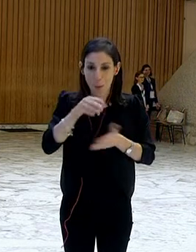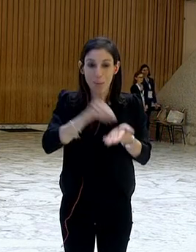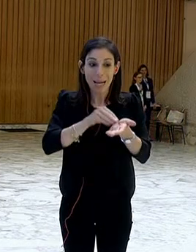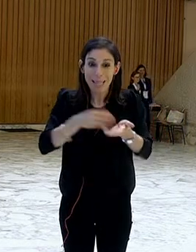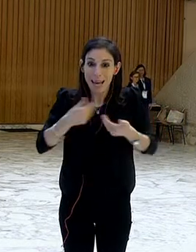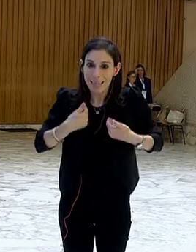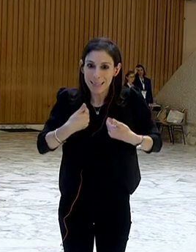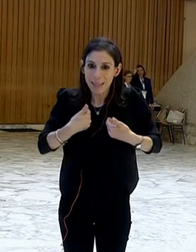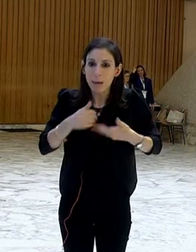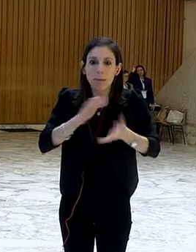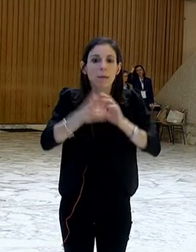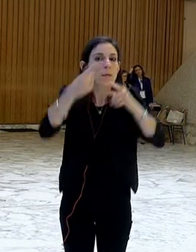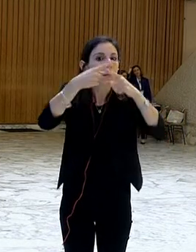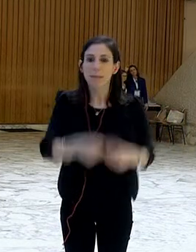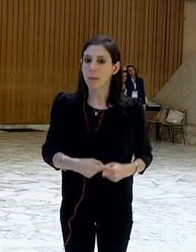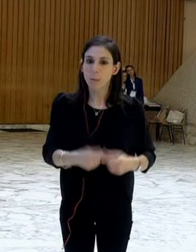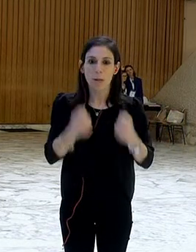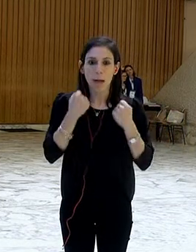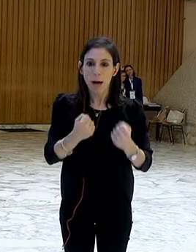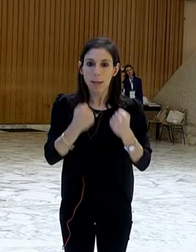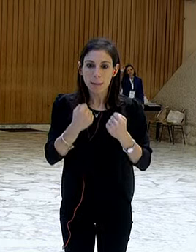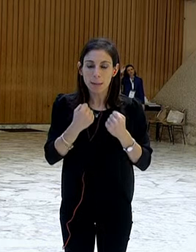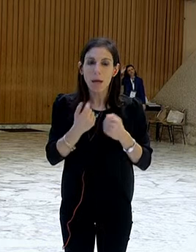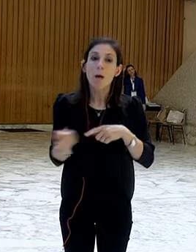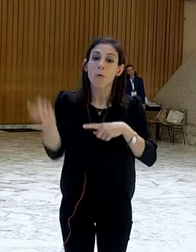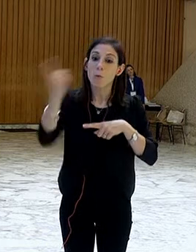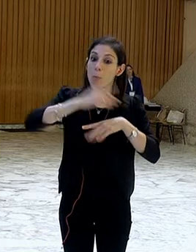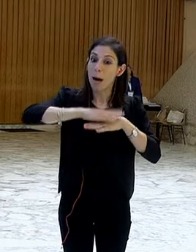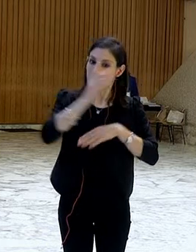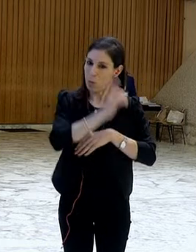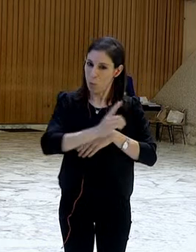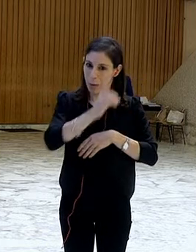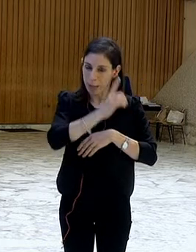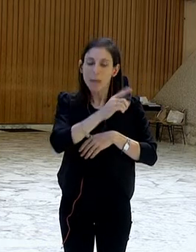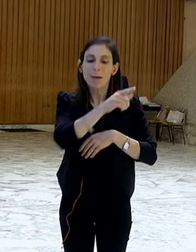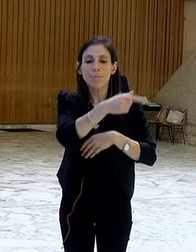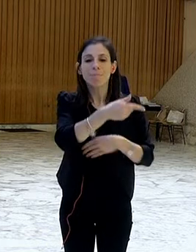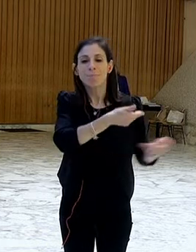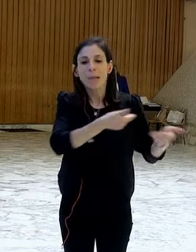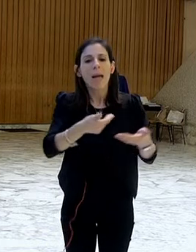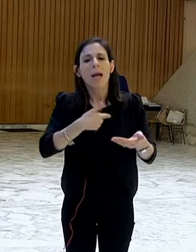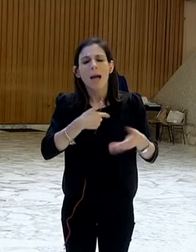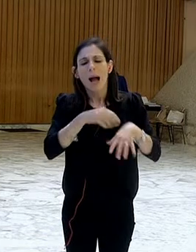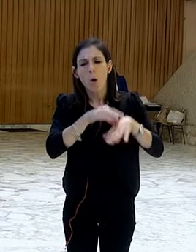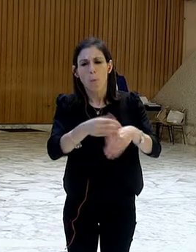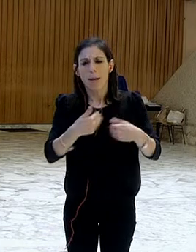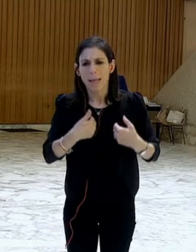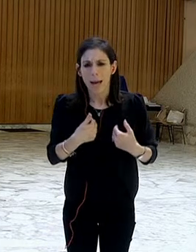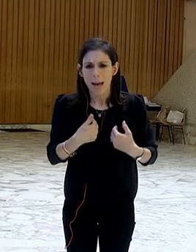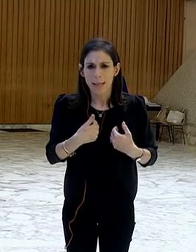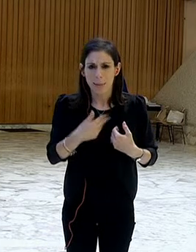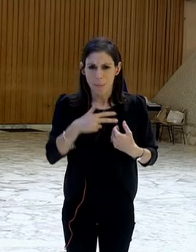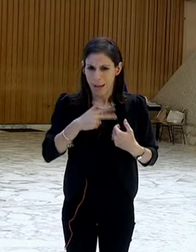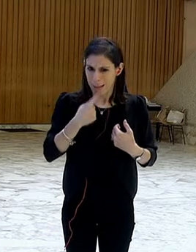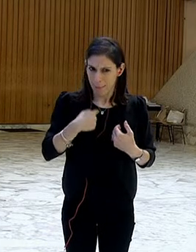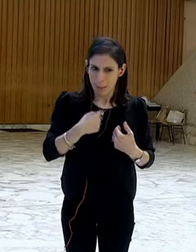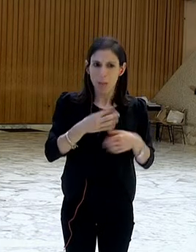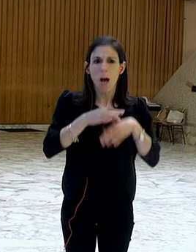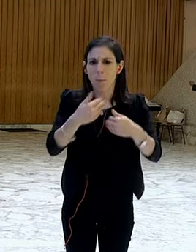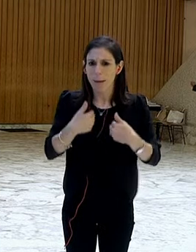lendemain, comme c'était dimanche, il nous a invités à l'accompagner dans une des succursales de la